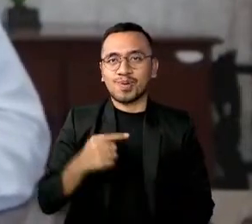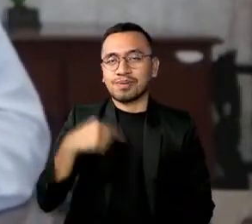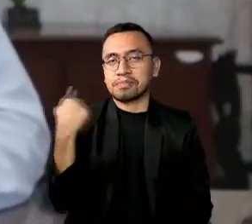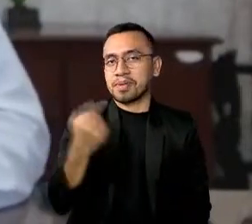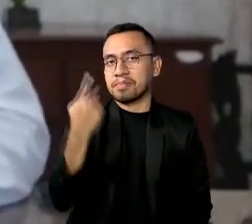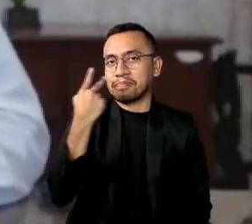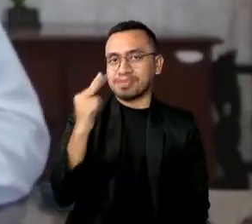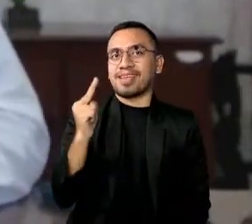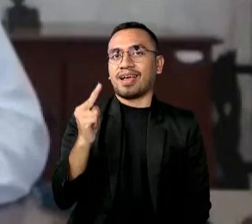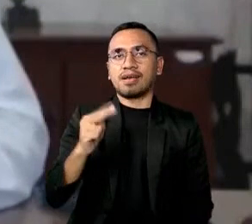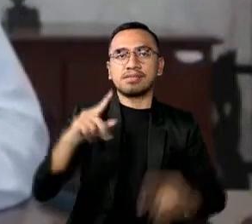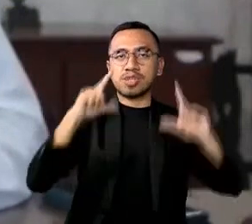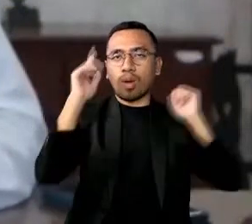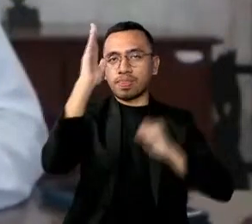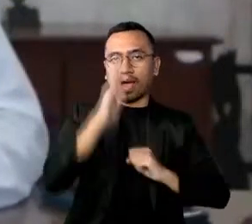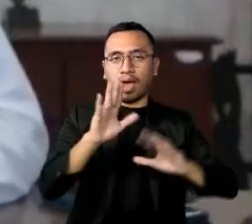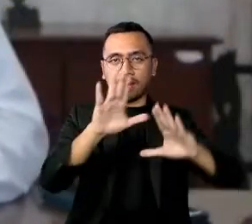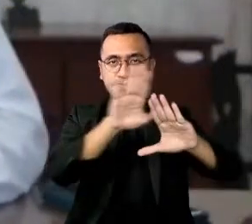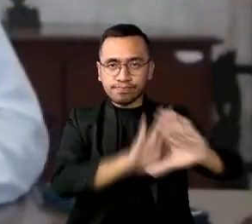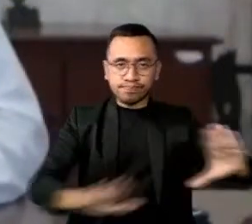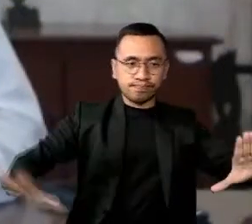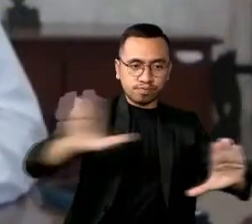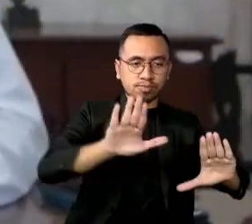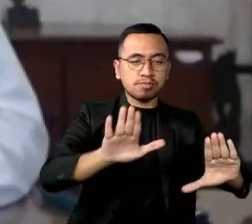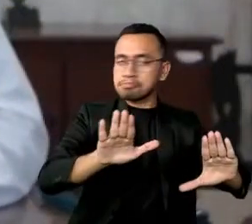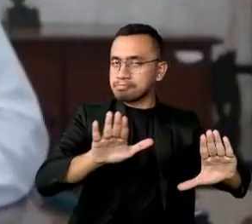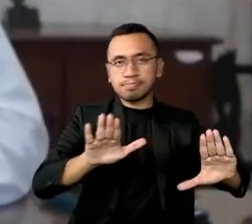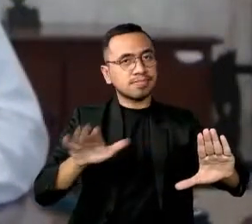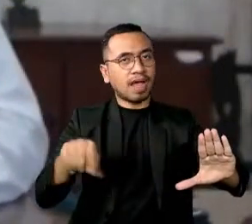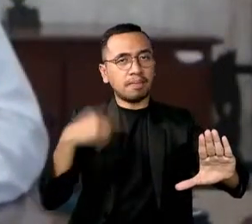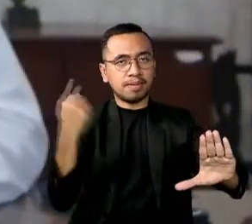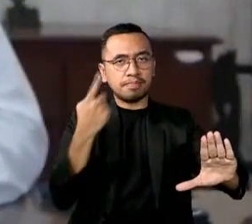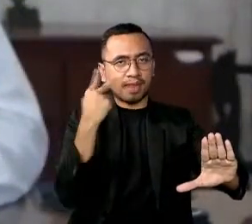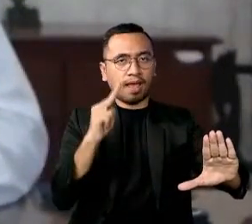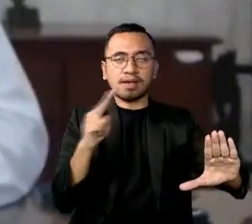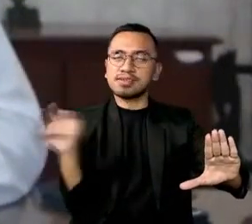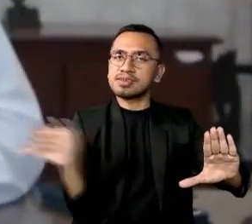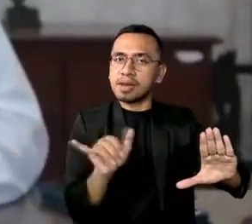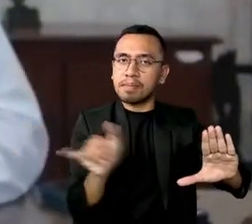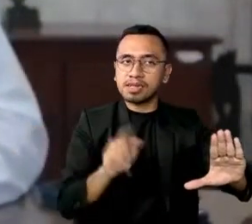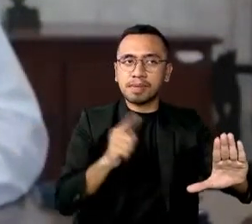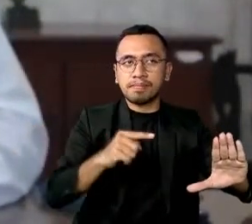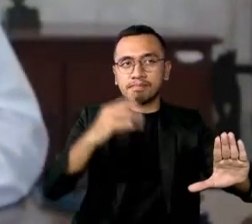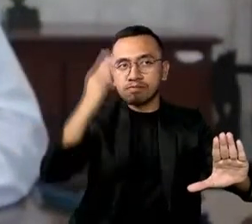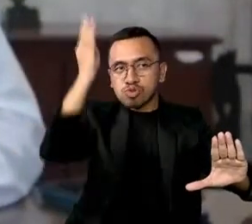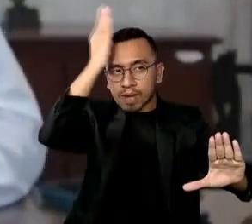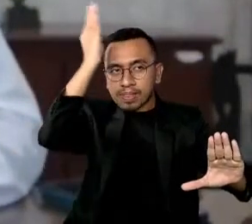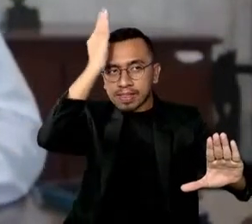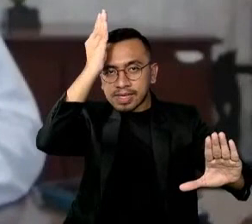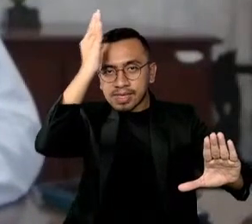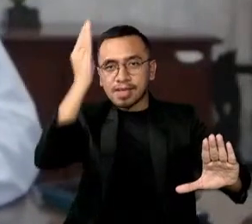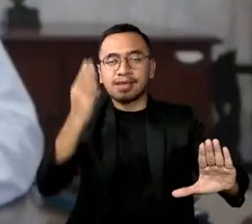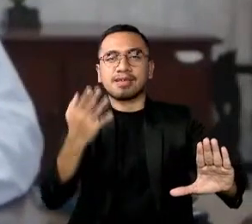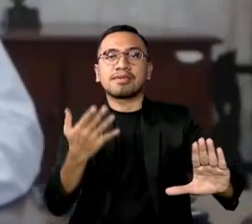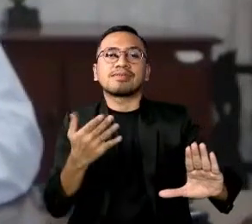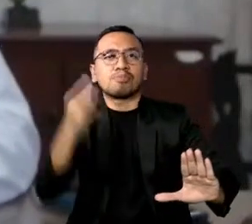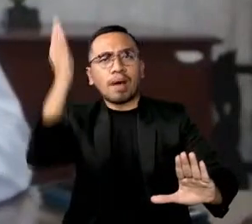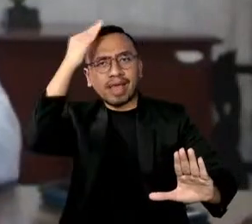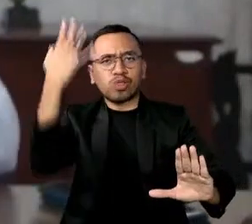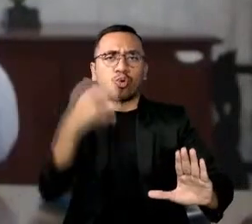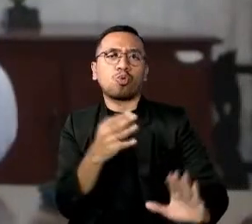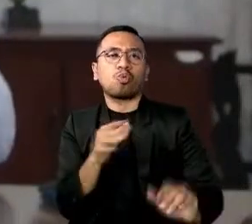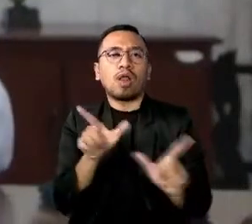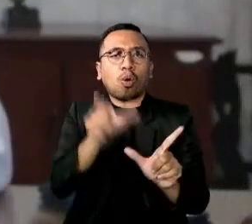di Jawa Tengah juga sama karena sama-sama ini Jawa Tengah ini semangatnya semua kepala daerah juga semuanya sama saya